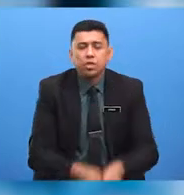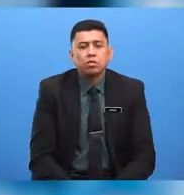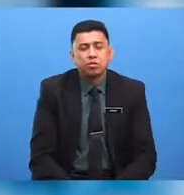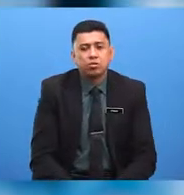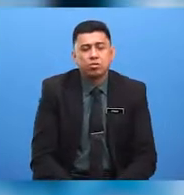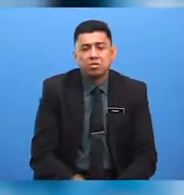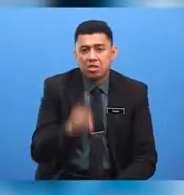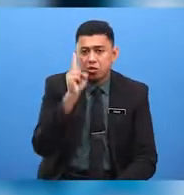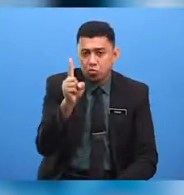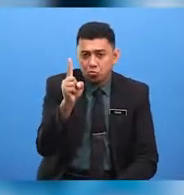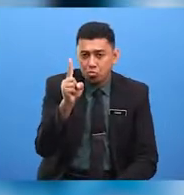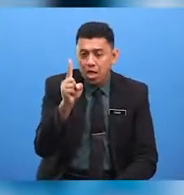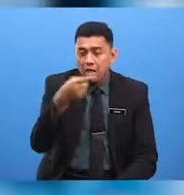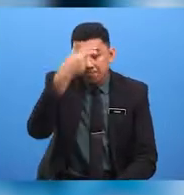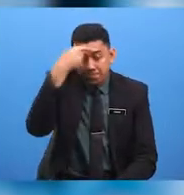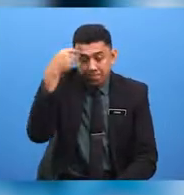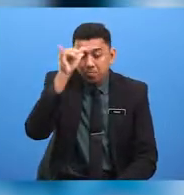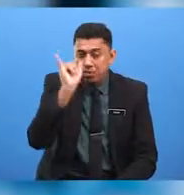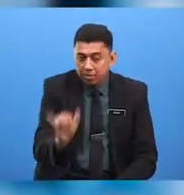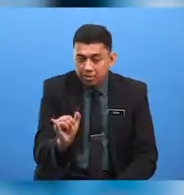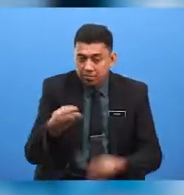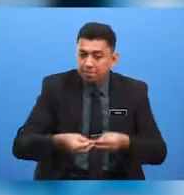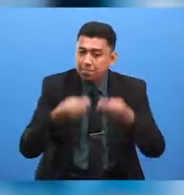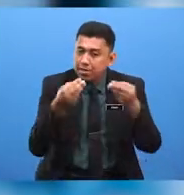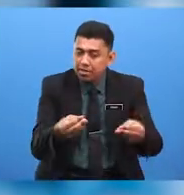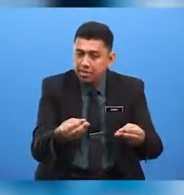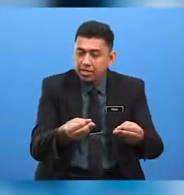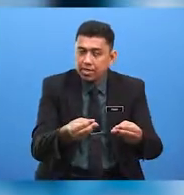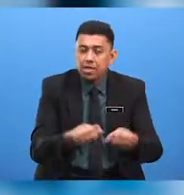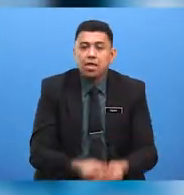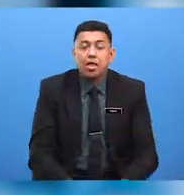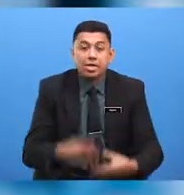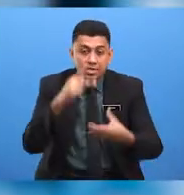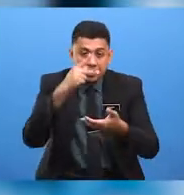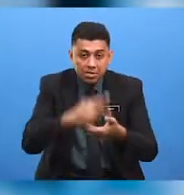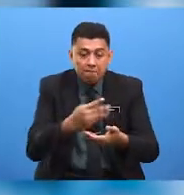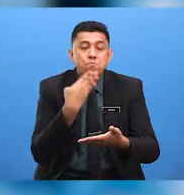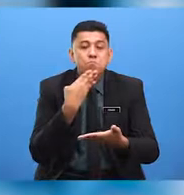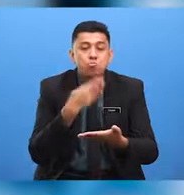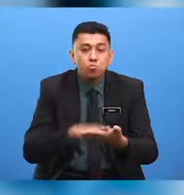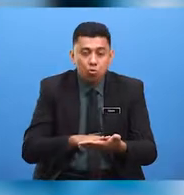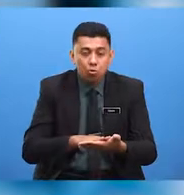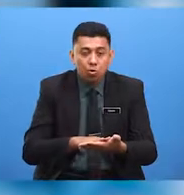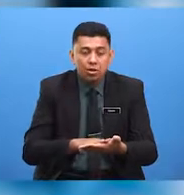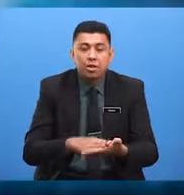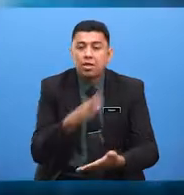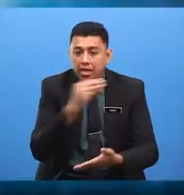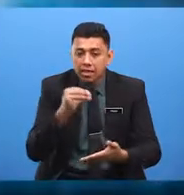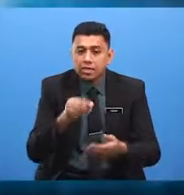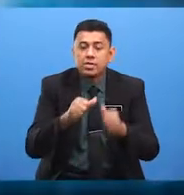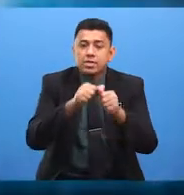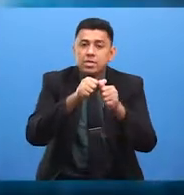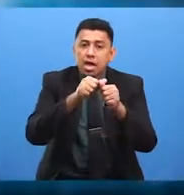salah satu faktor yang beli memberi kesan buruk kepada kestabilan dan keamanan negara kita